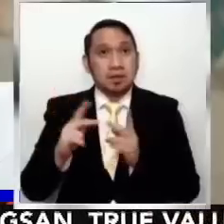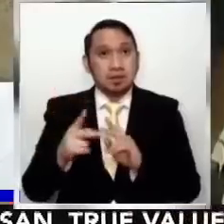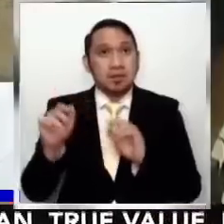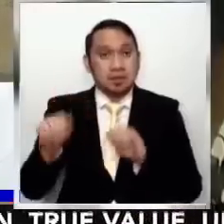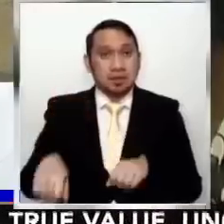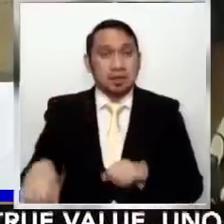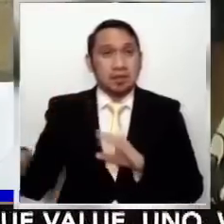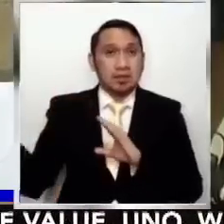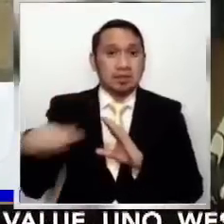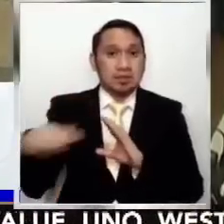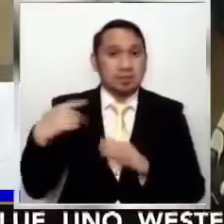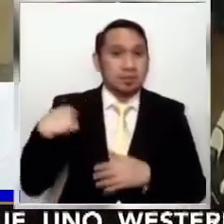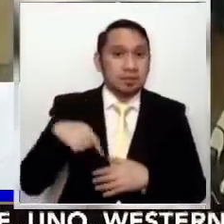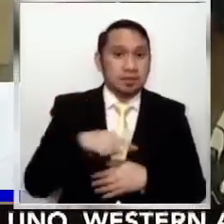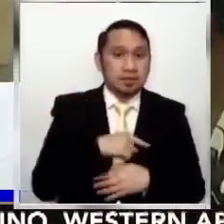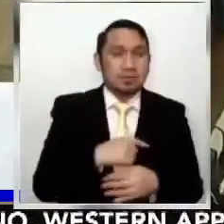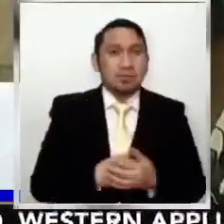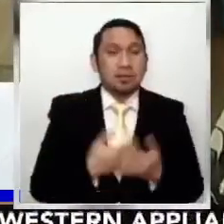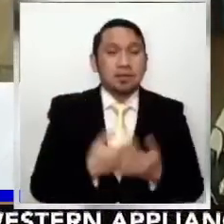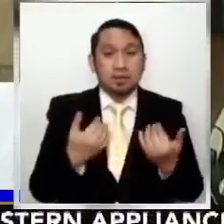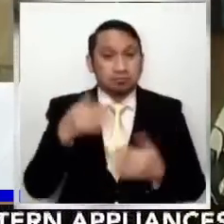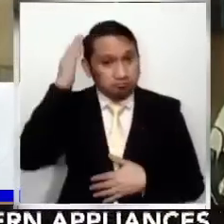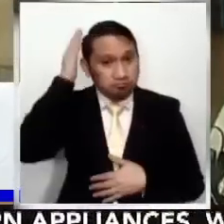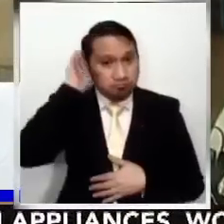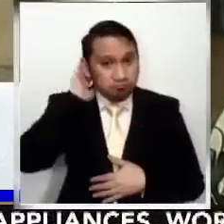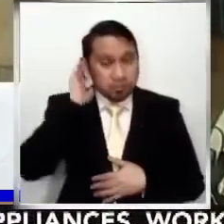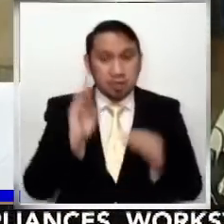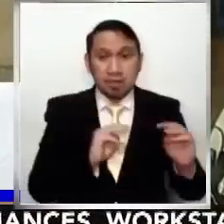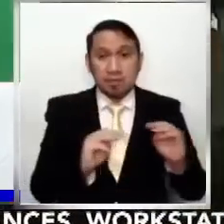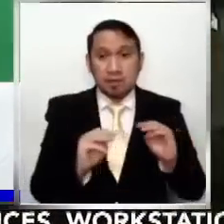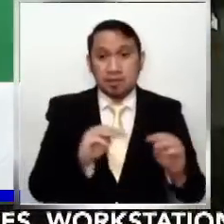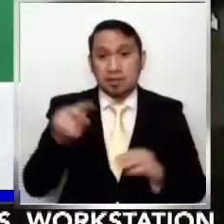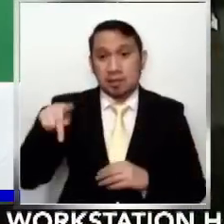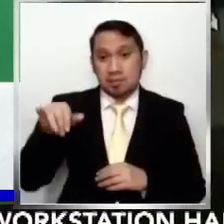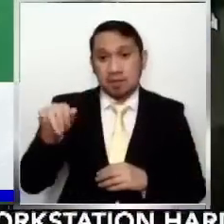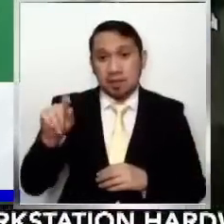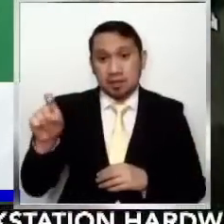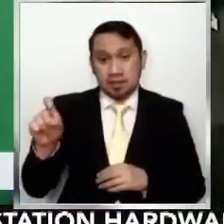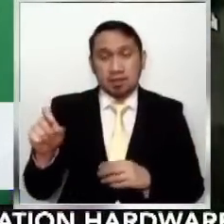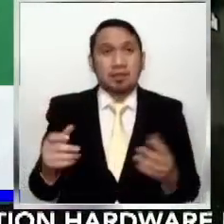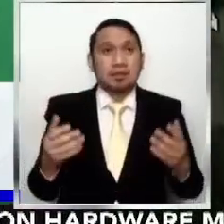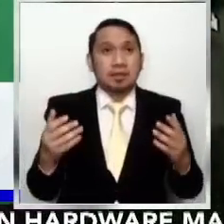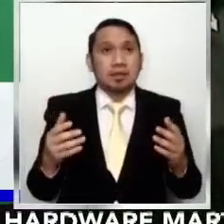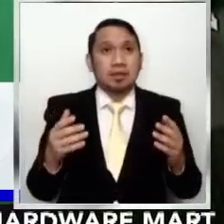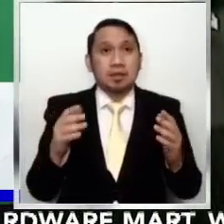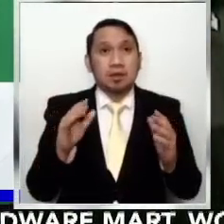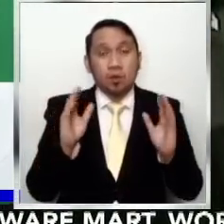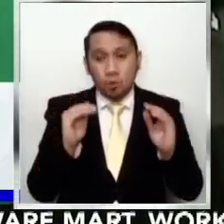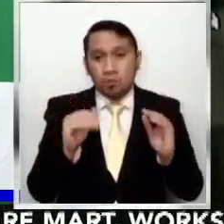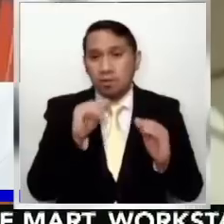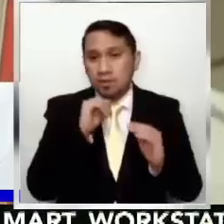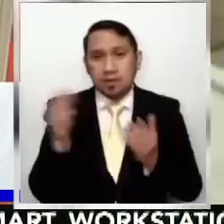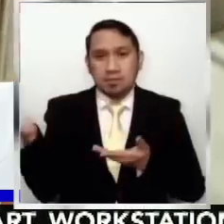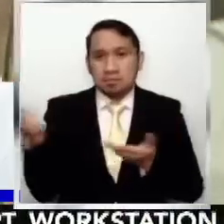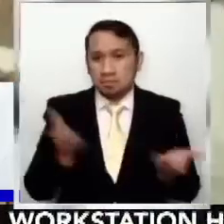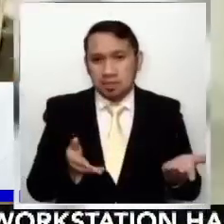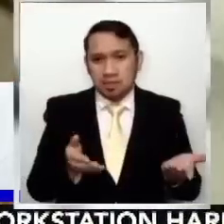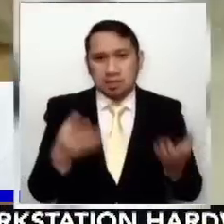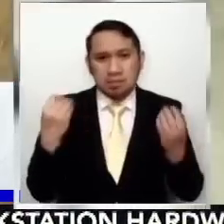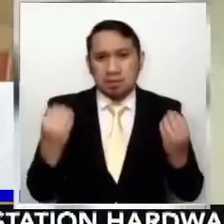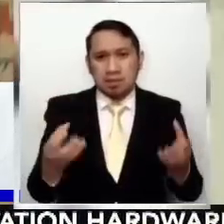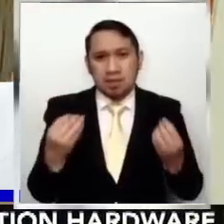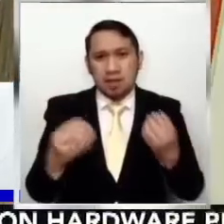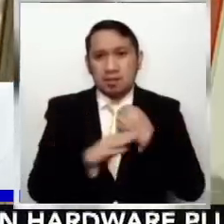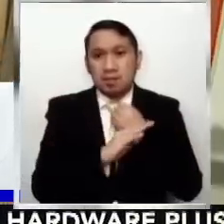accordingly. Ipinapakiusap ng pamunuan ng PITX na hanggat maari ay iwasang magdala ng maraming bagahe para magkaroon